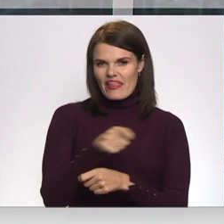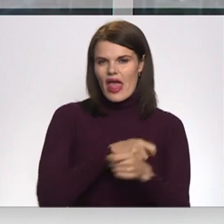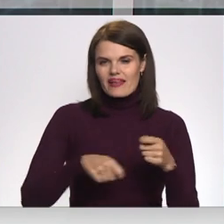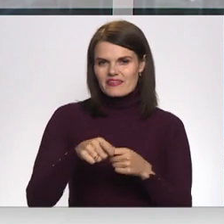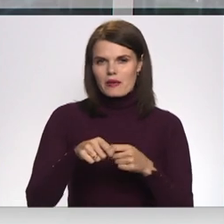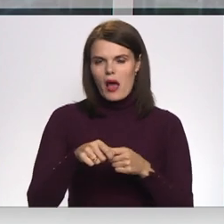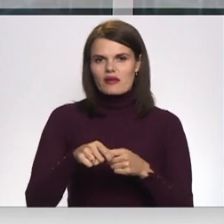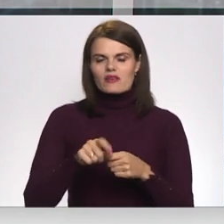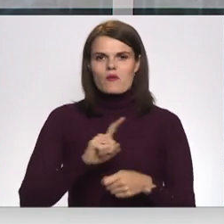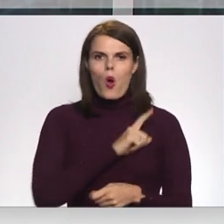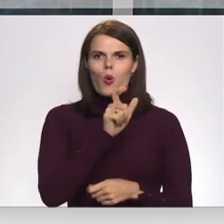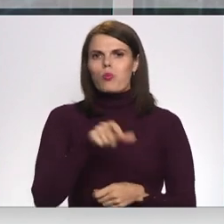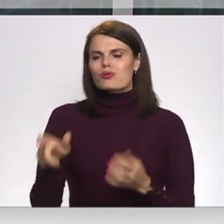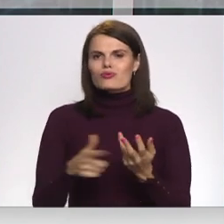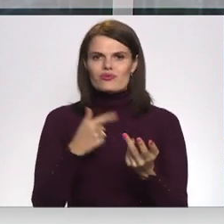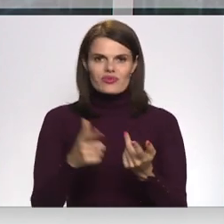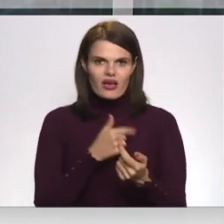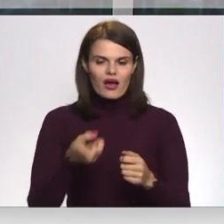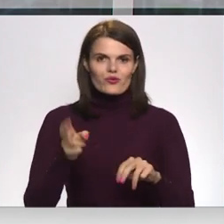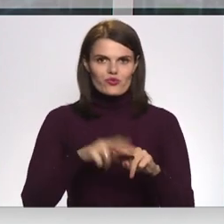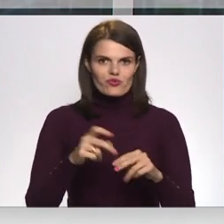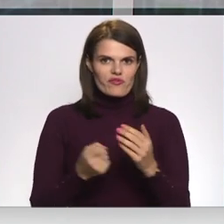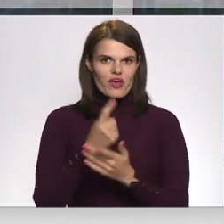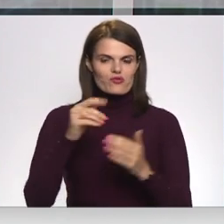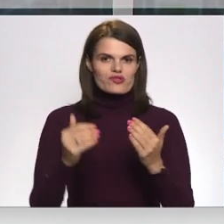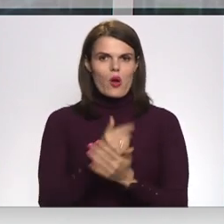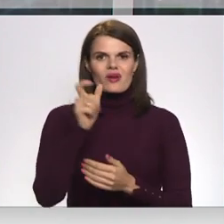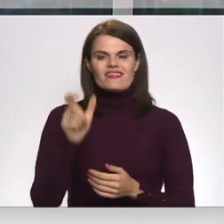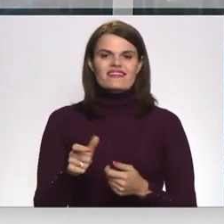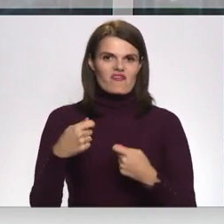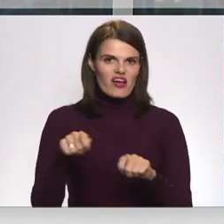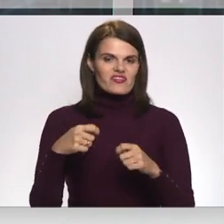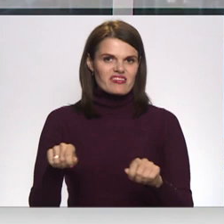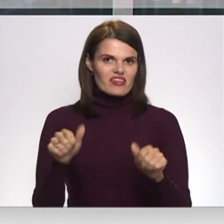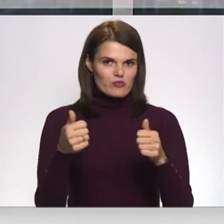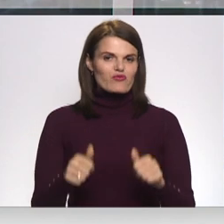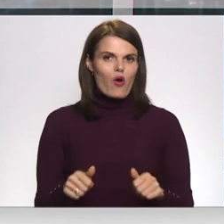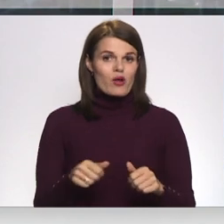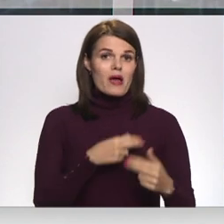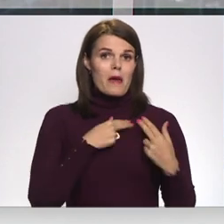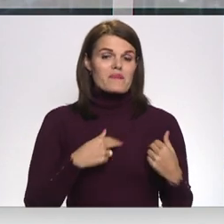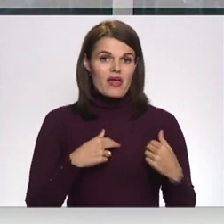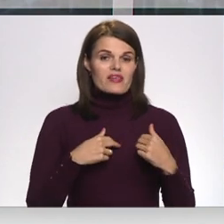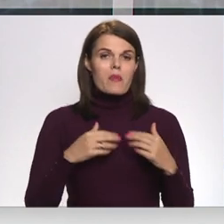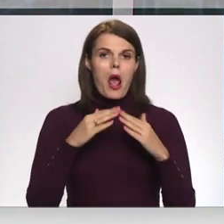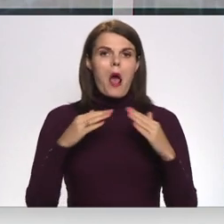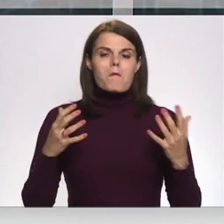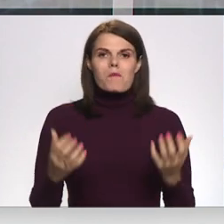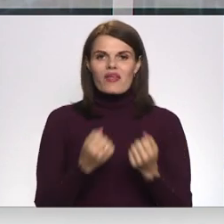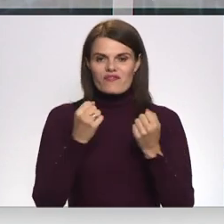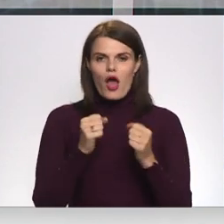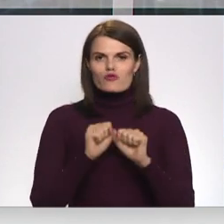arī radušās jaunas cilvēktirdzniecības formas, tā uzsver speciālisti. Biedrība Patvērums drošā